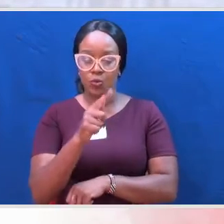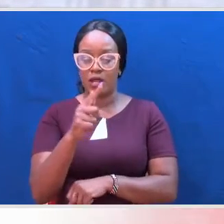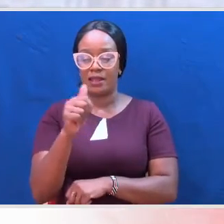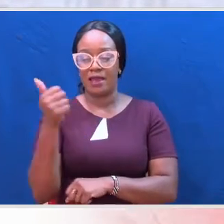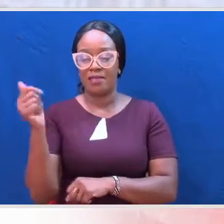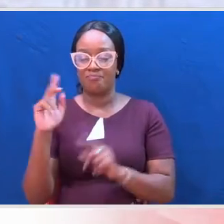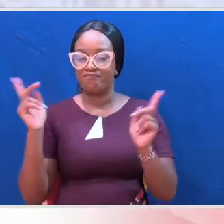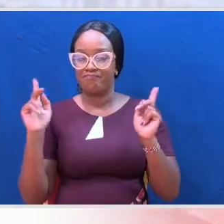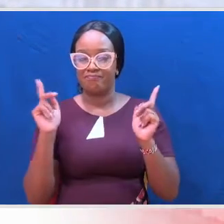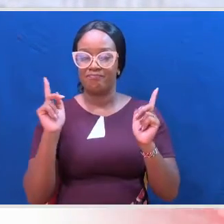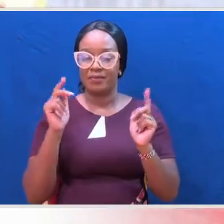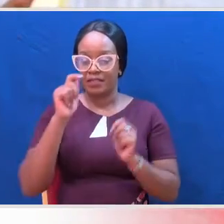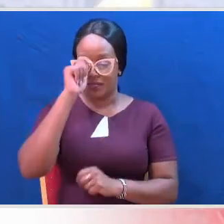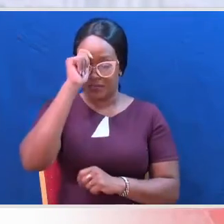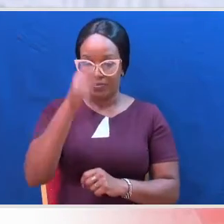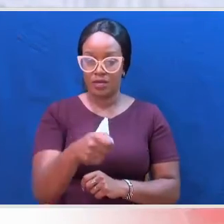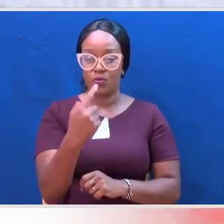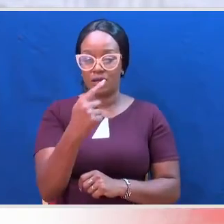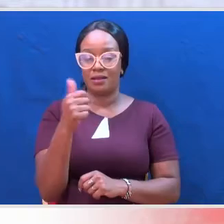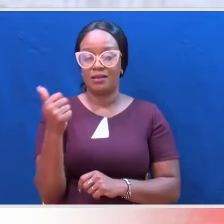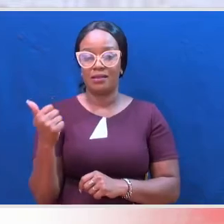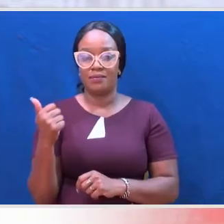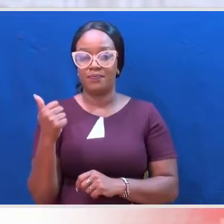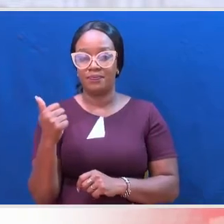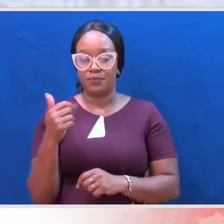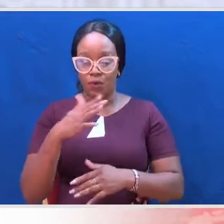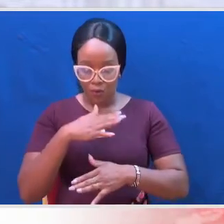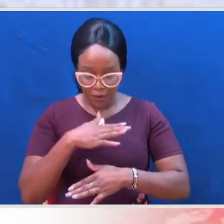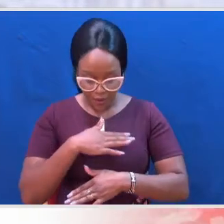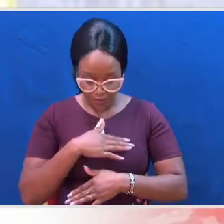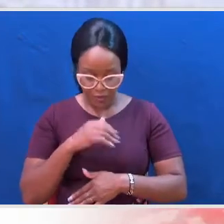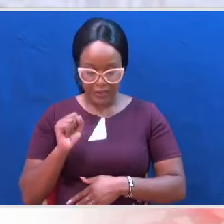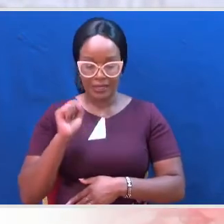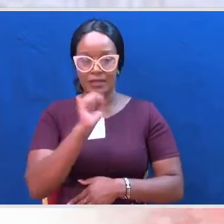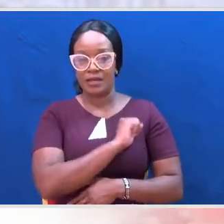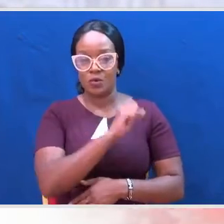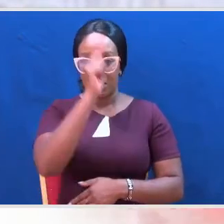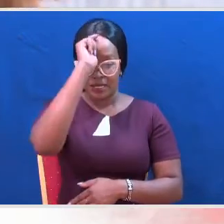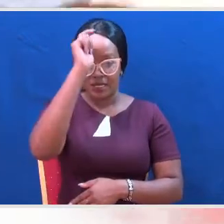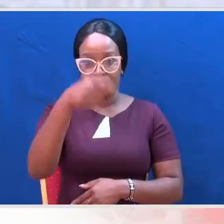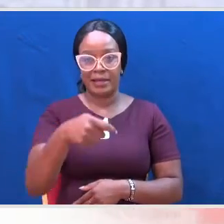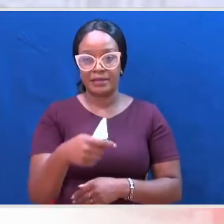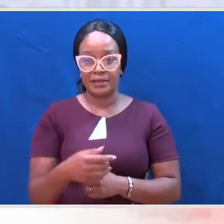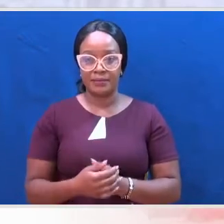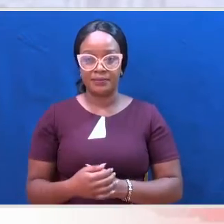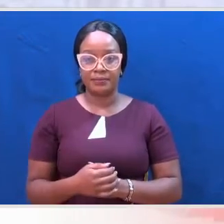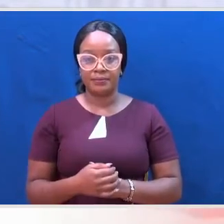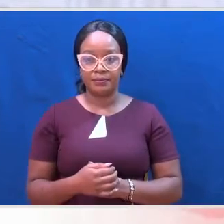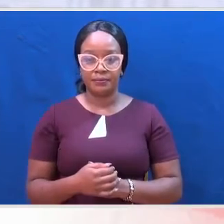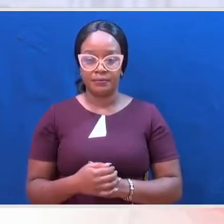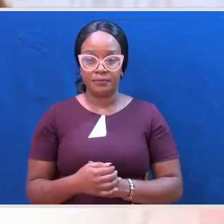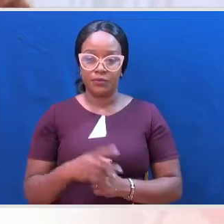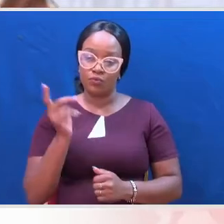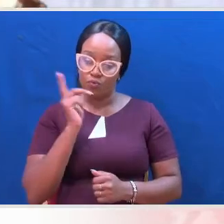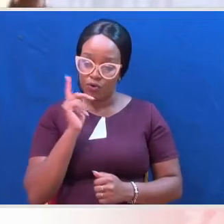Tusituhusiane. Kama ni mheshimiwa seneta leo, tumheshimu. Kama ni mheshimiwa Raila kesho,